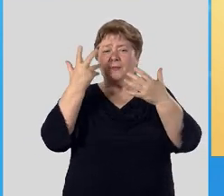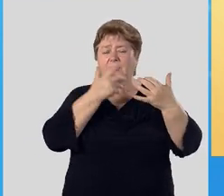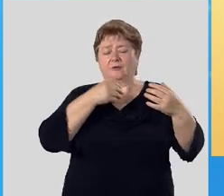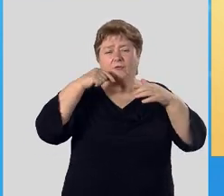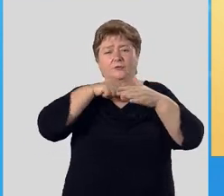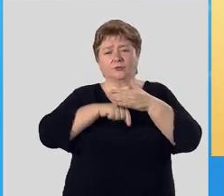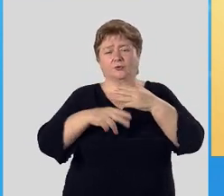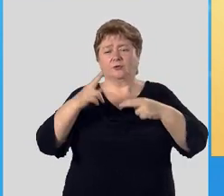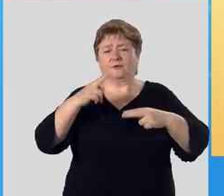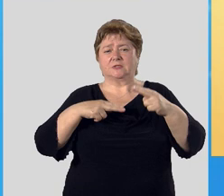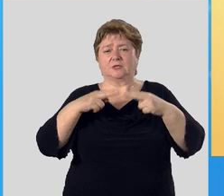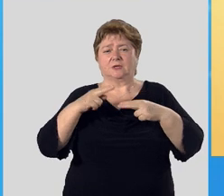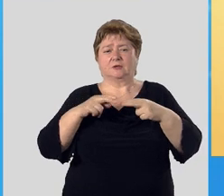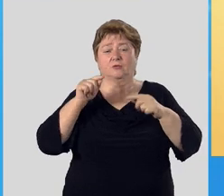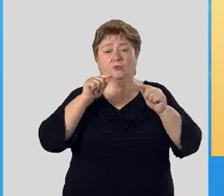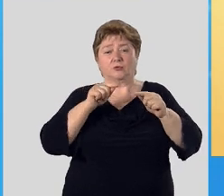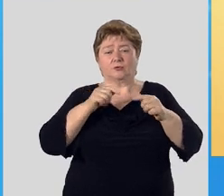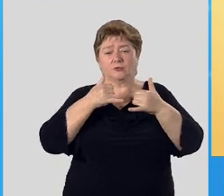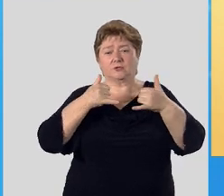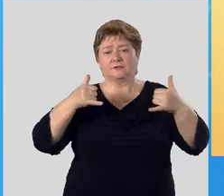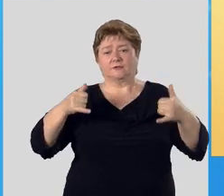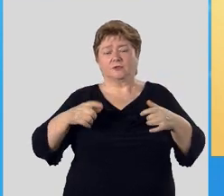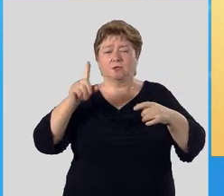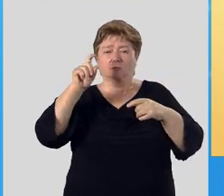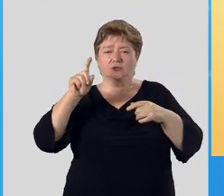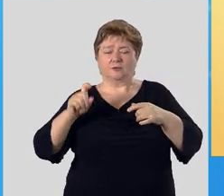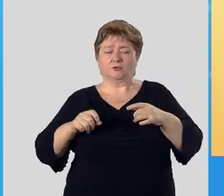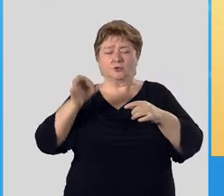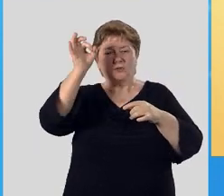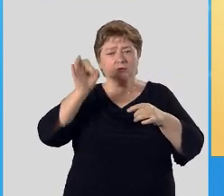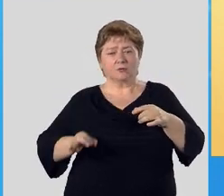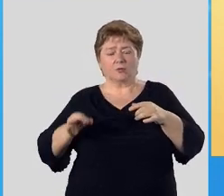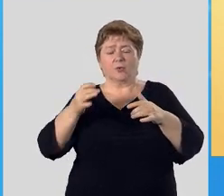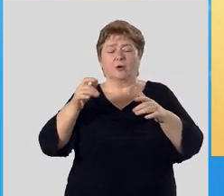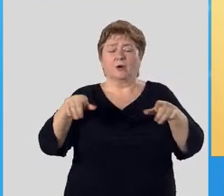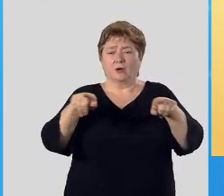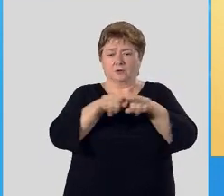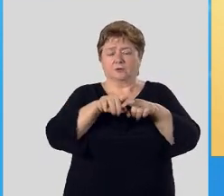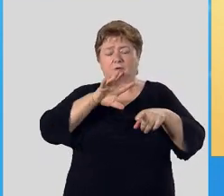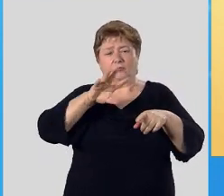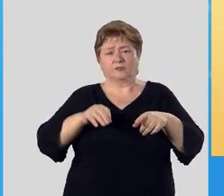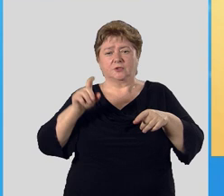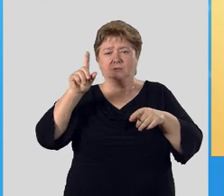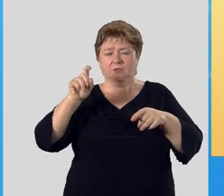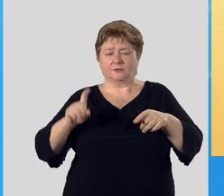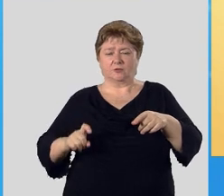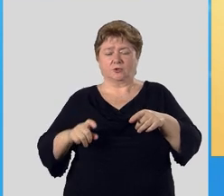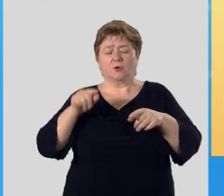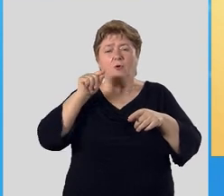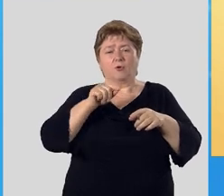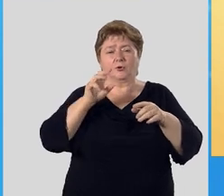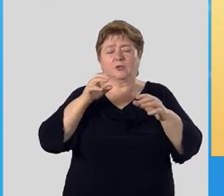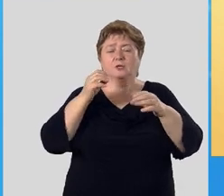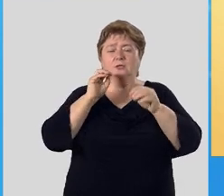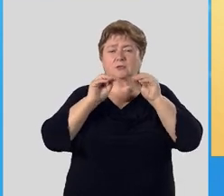внутреннего строения у него развивается позвоночный столб как и у всех позвоночных он